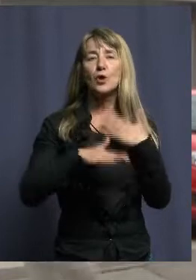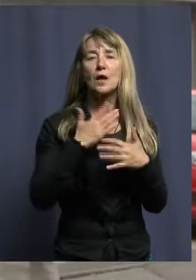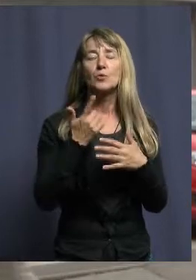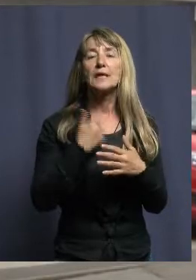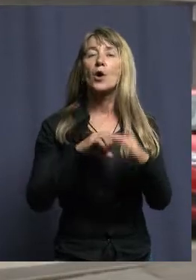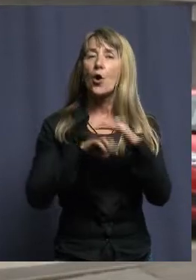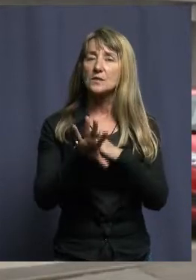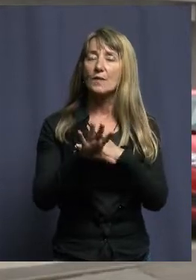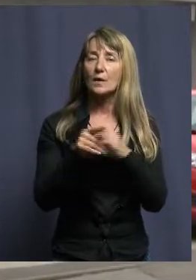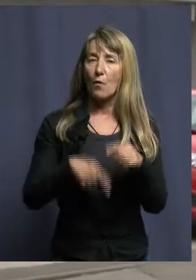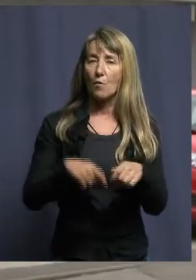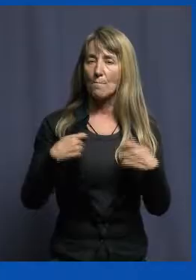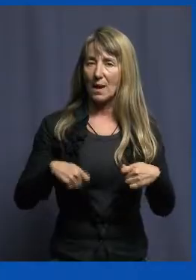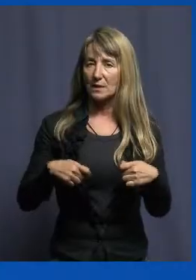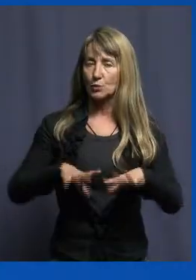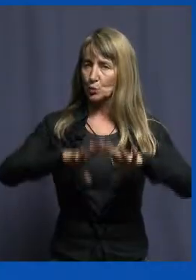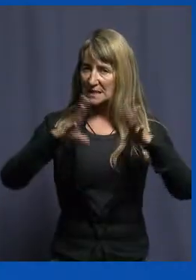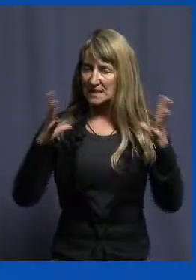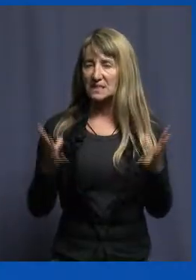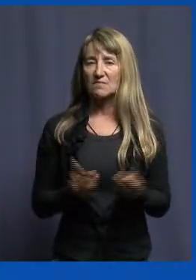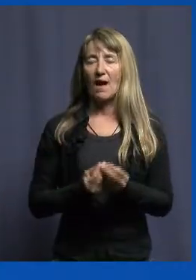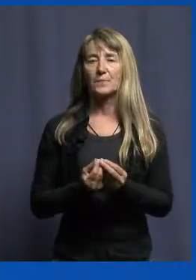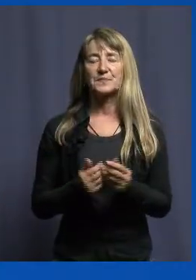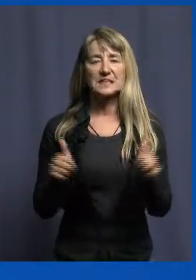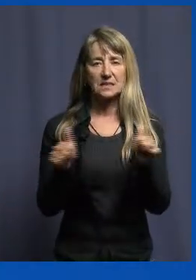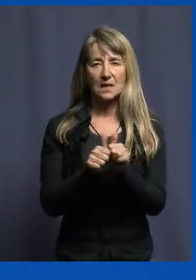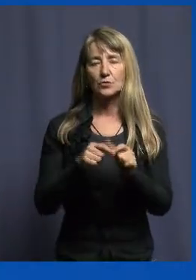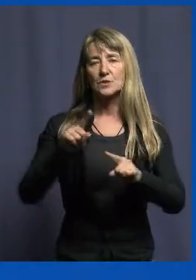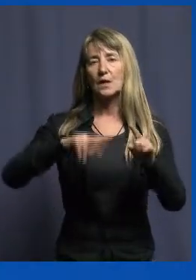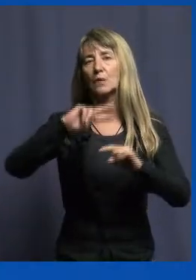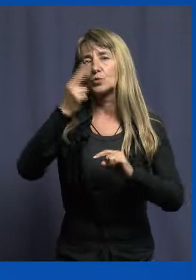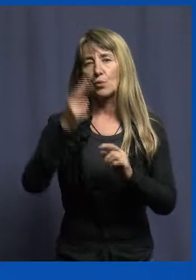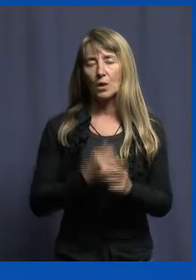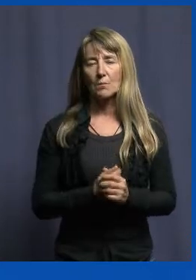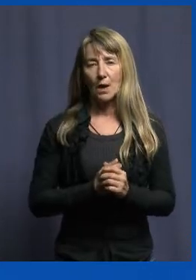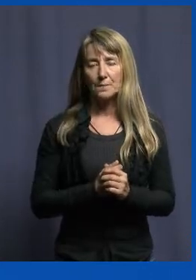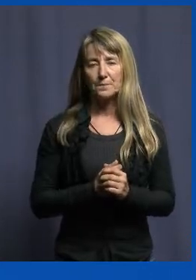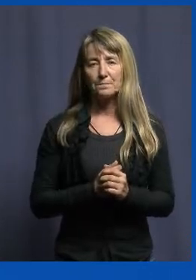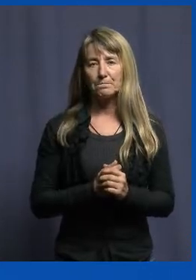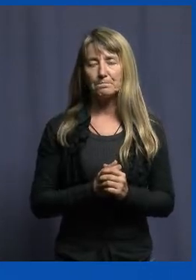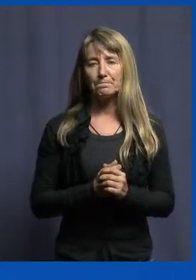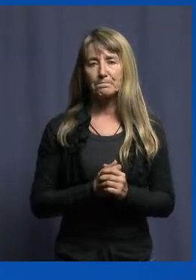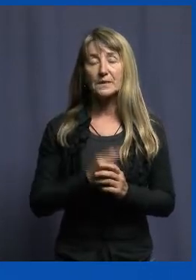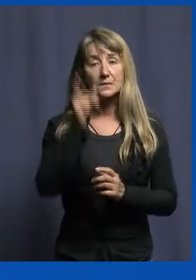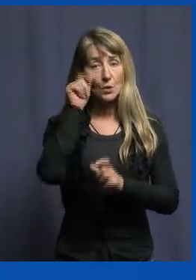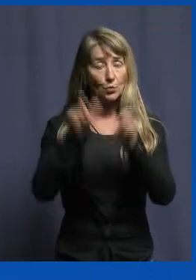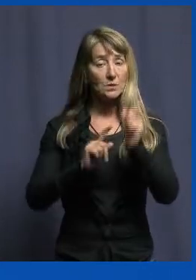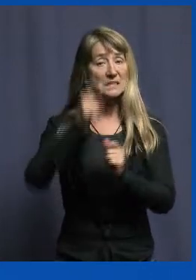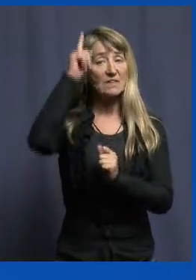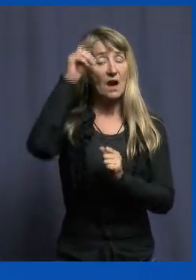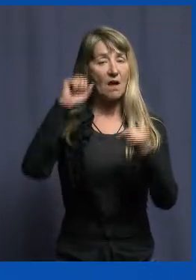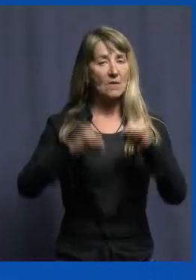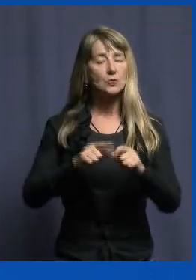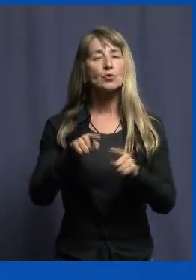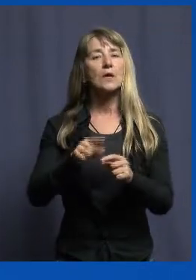kada ih ostvarimo u ovom mandatu, apsolutno sve, zajedno sa nekim drugima, dakle sa ljudima iz vrha vlasti, jer su